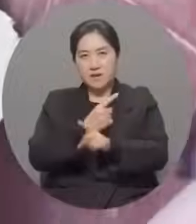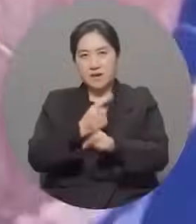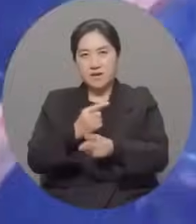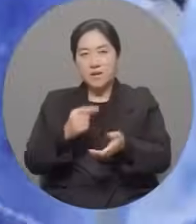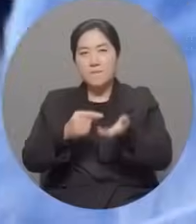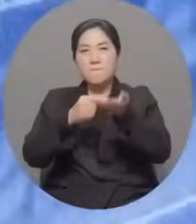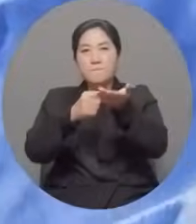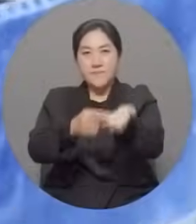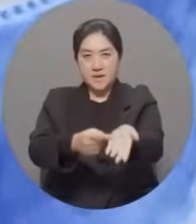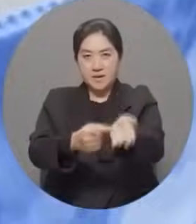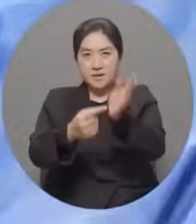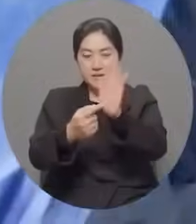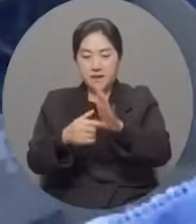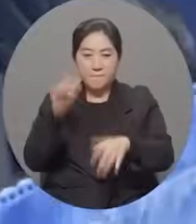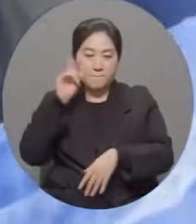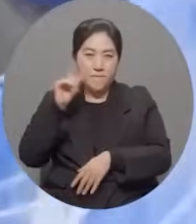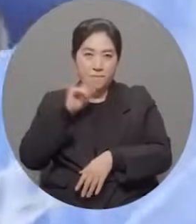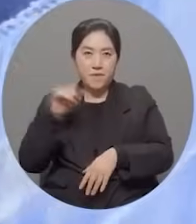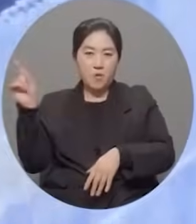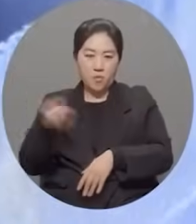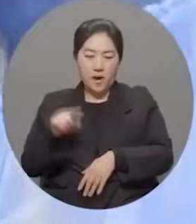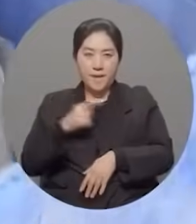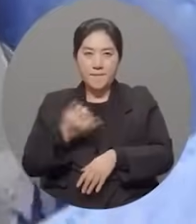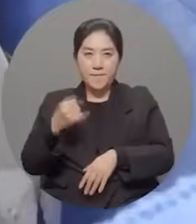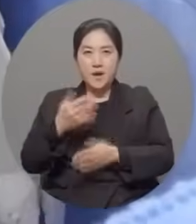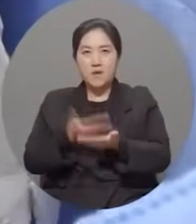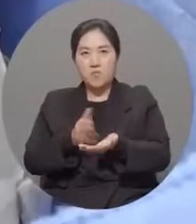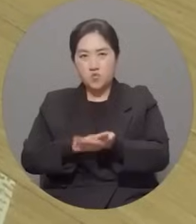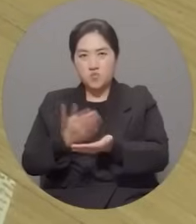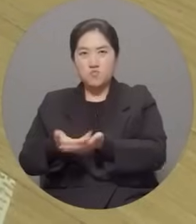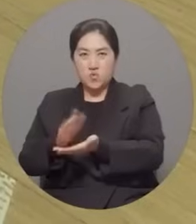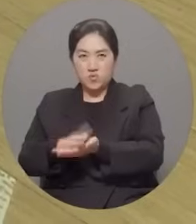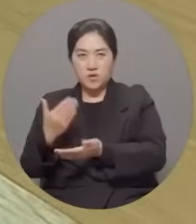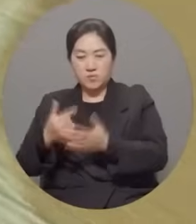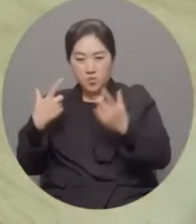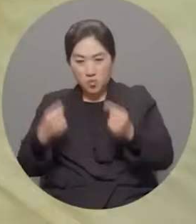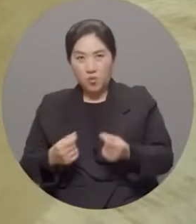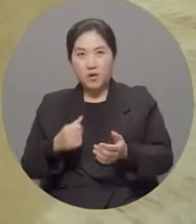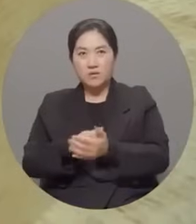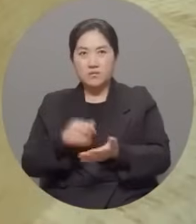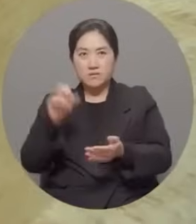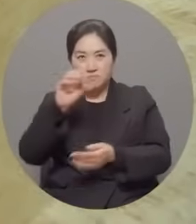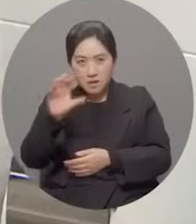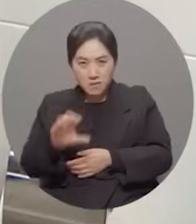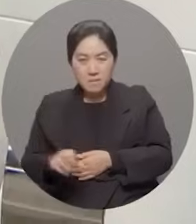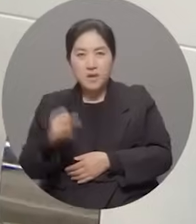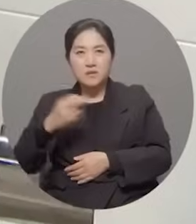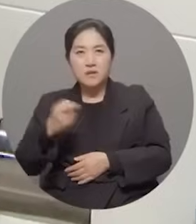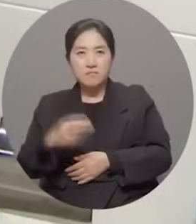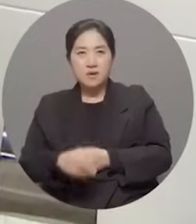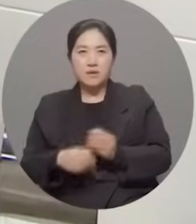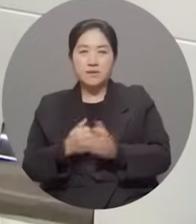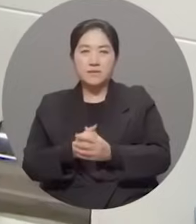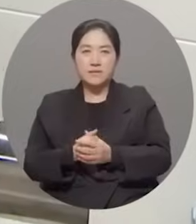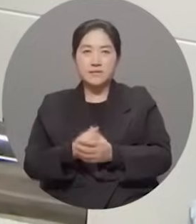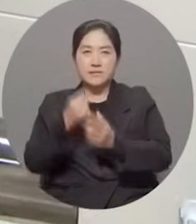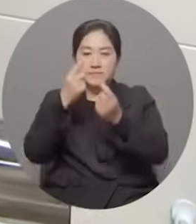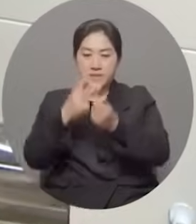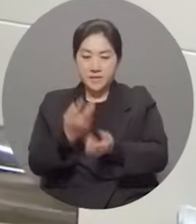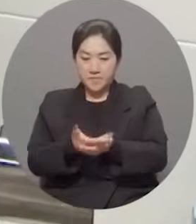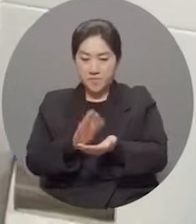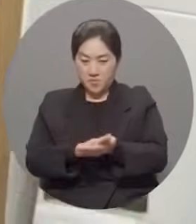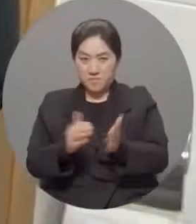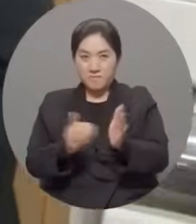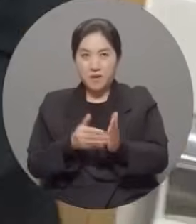발표했습니다. 매일매일 나와 하자 보수를 했지만 같은 하자는 계속 발생했습니다. 세 차례 보수